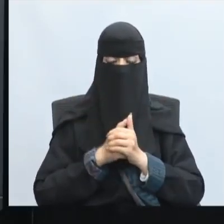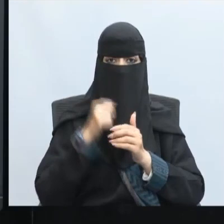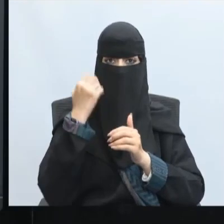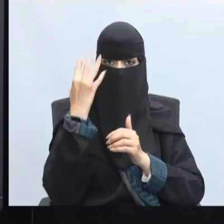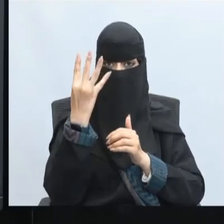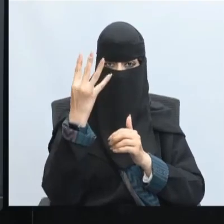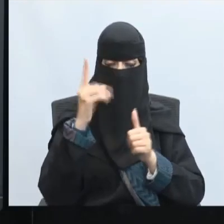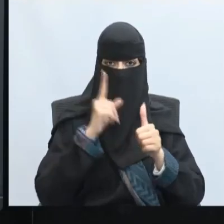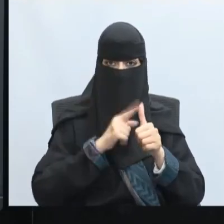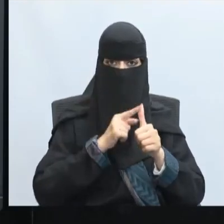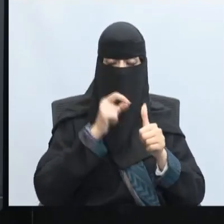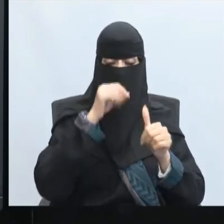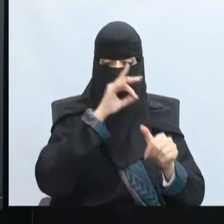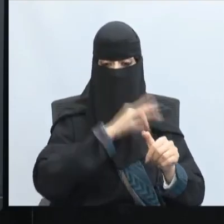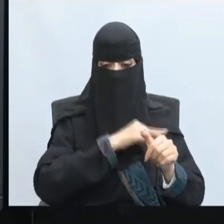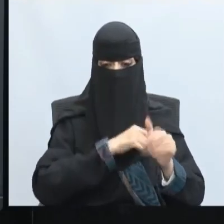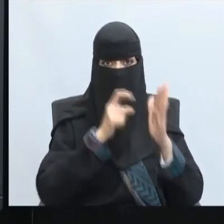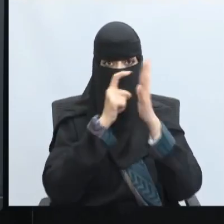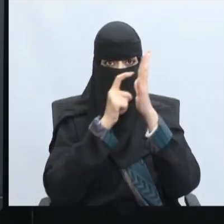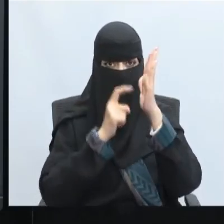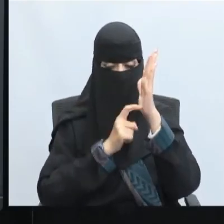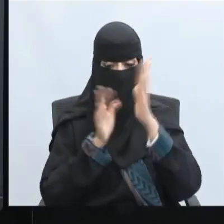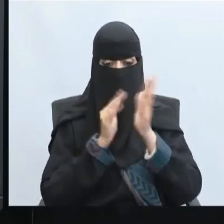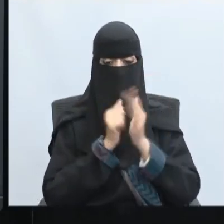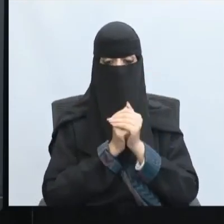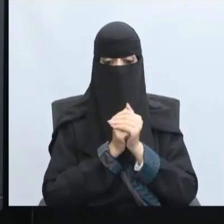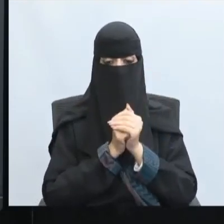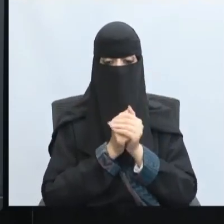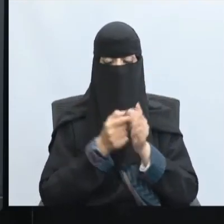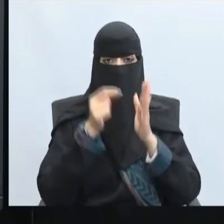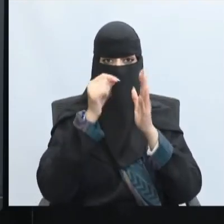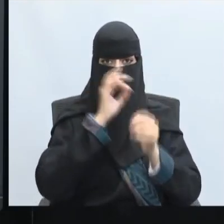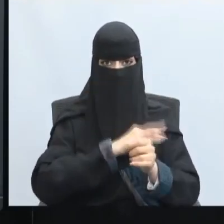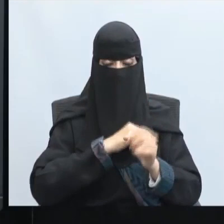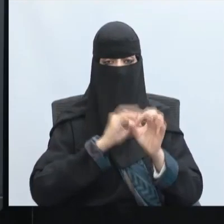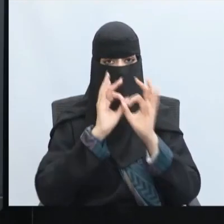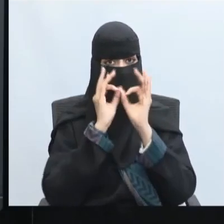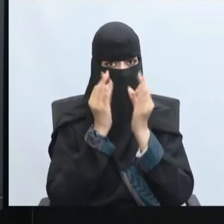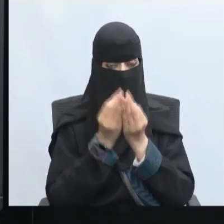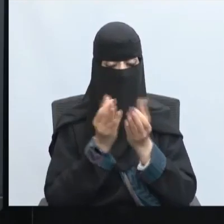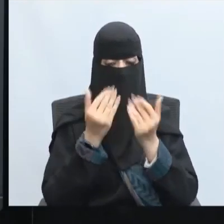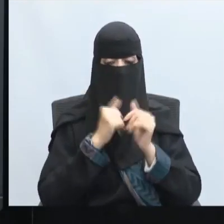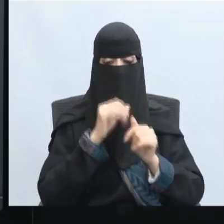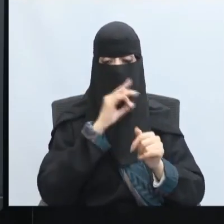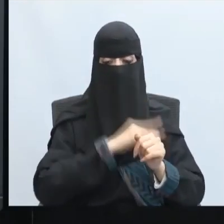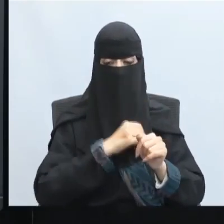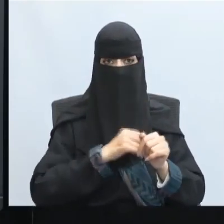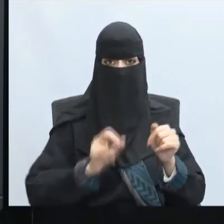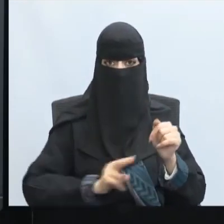اربعه فوائد تنظيميه فوائد اجتماعيه